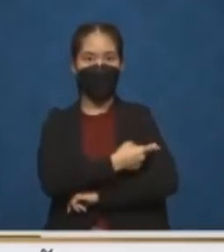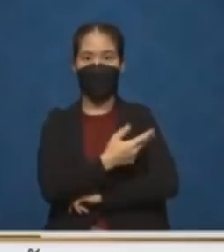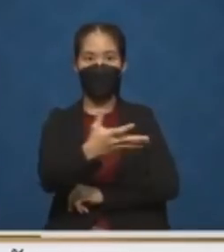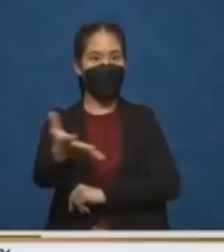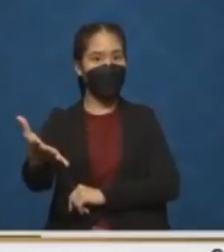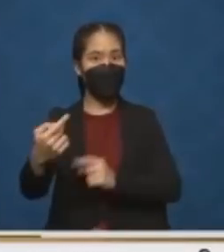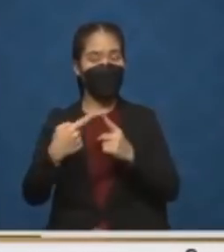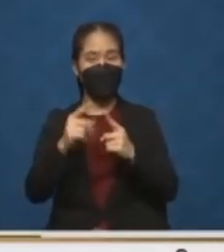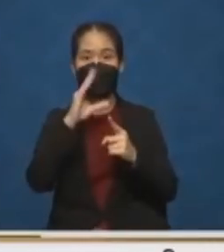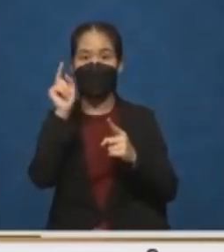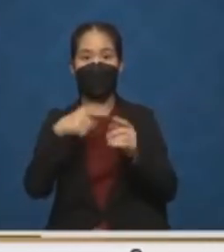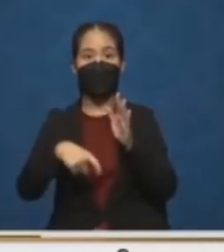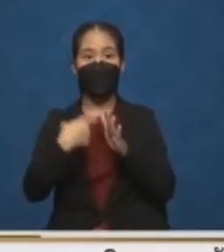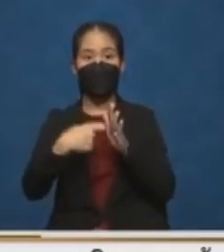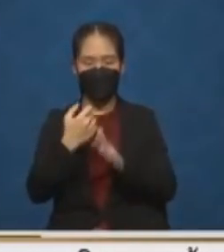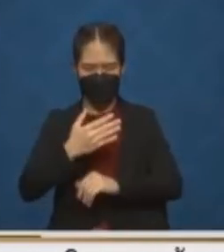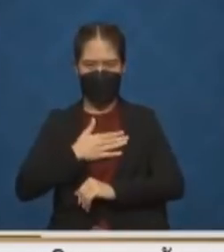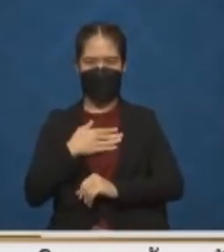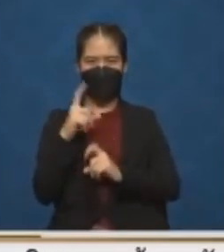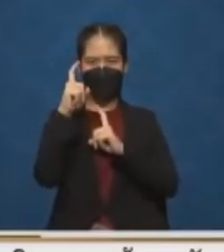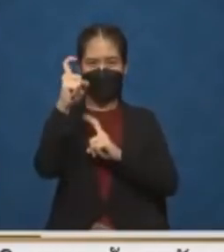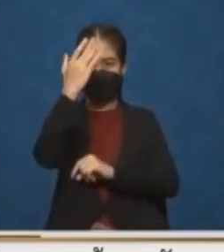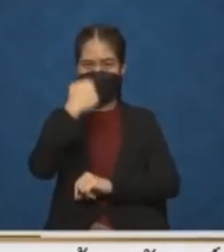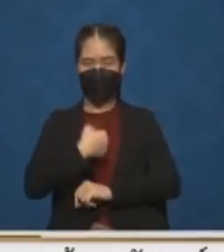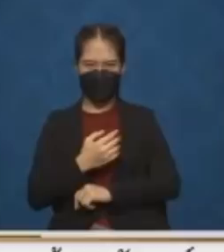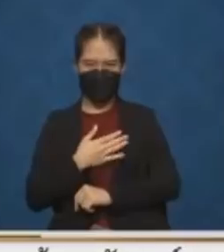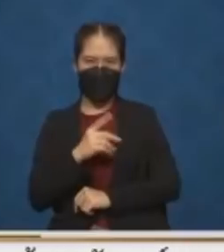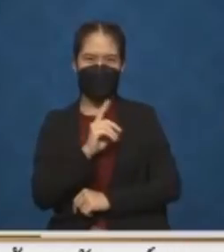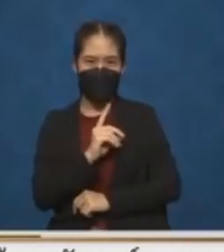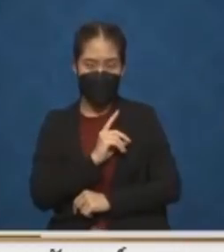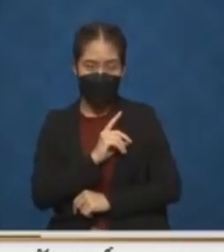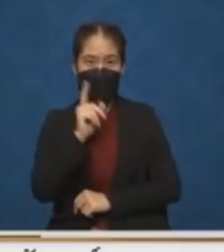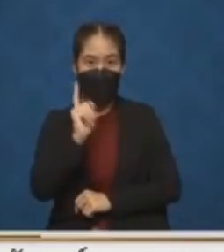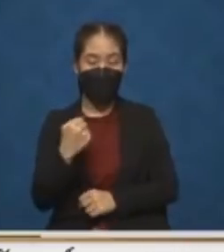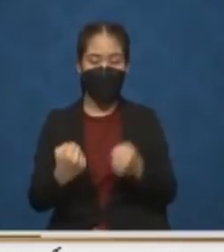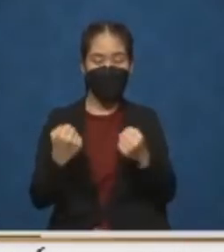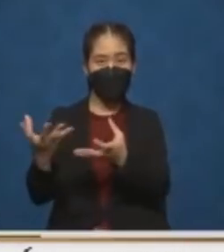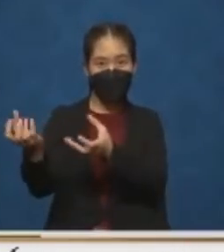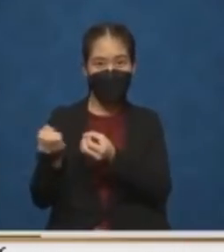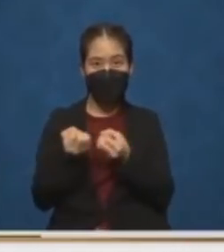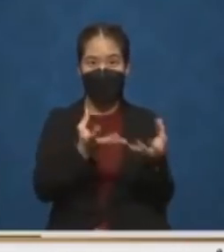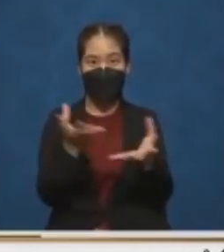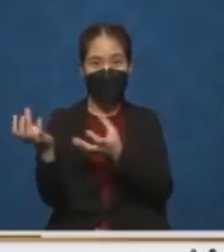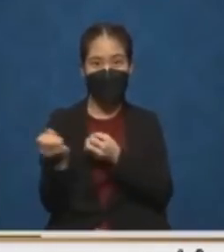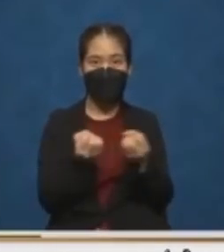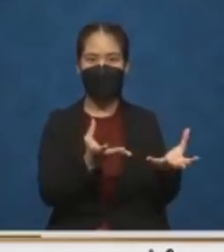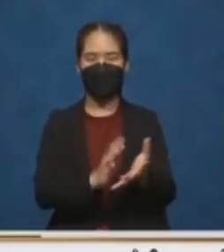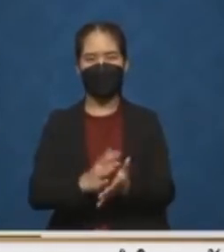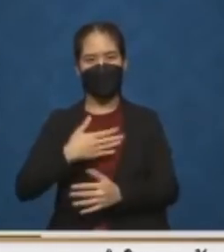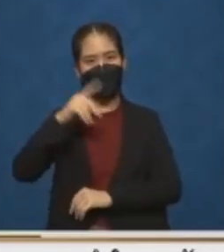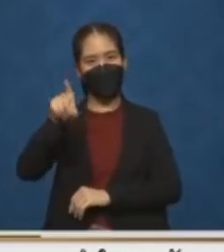างวาอยู่ในกุมเสียงเรื่องจากว่าต้องไปรับส่งผู้ป่วยที่ติดเชื้อโควิดผมถาม